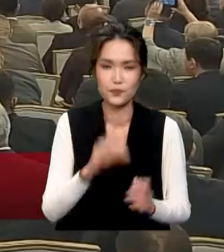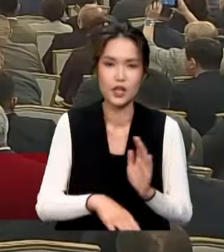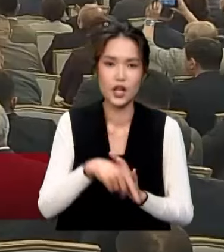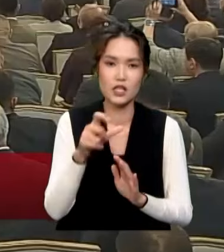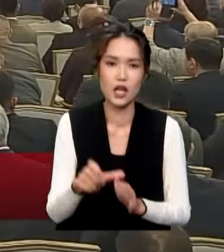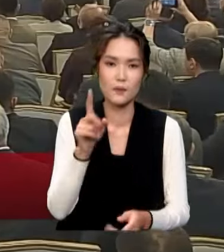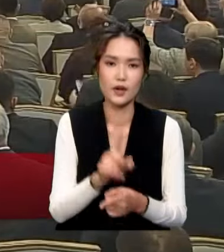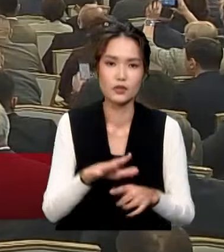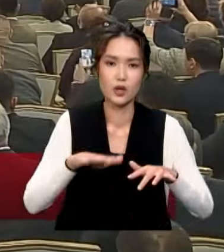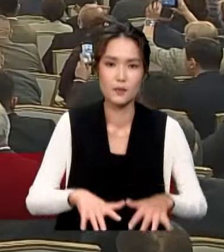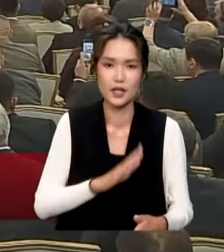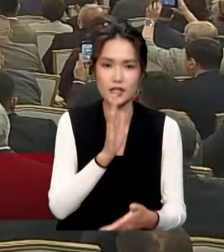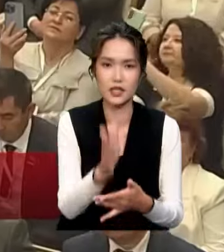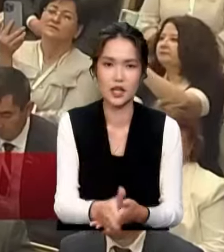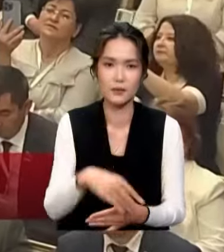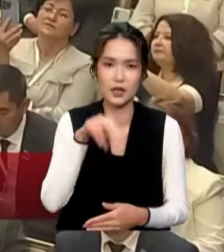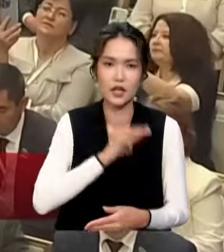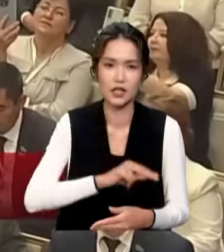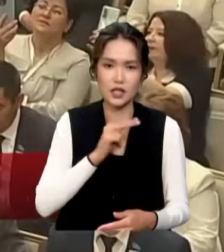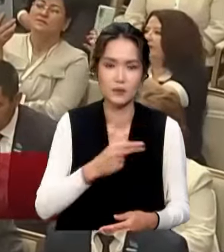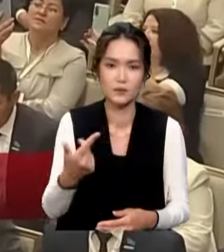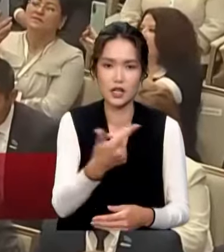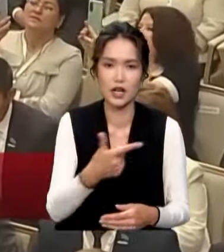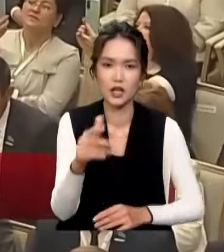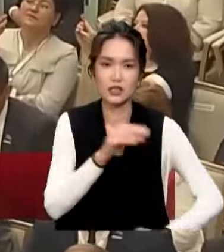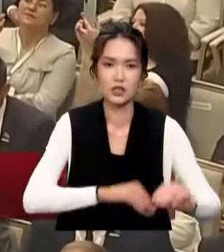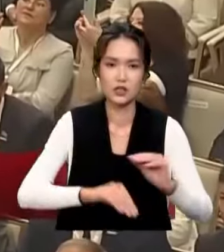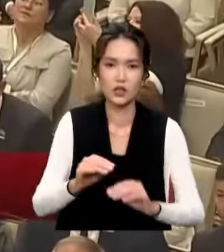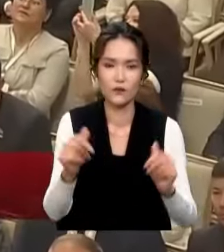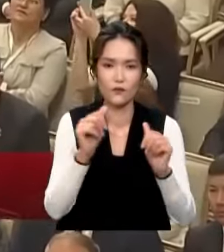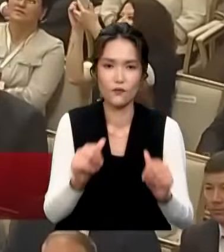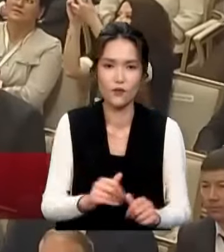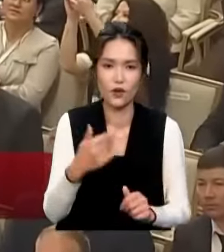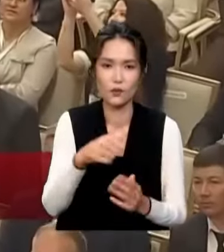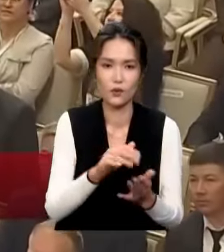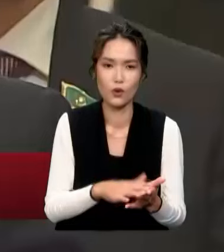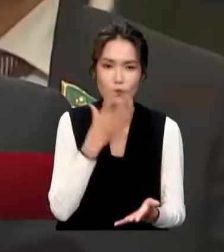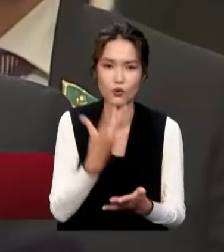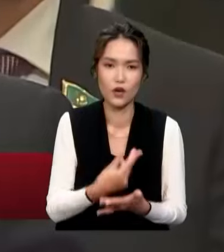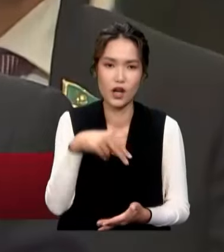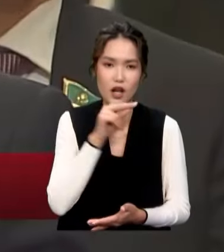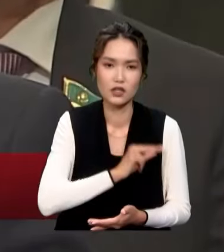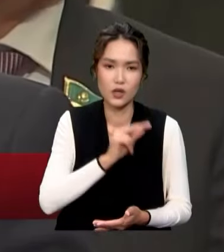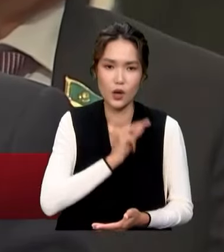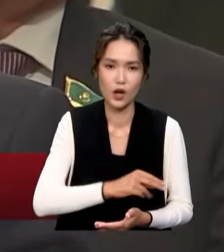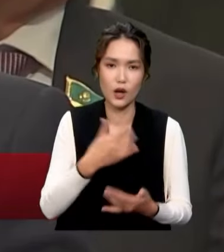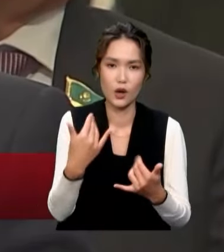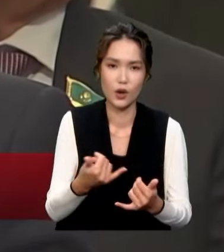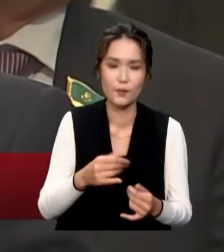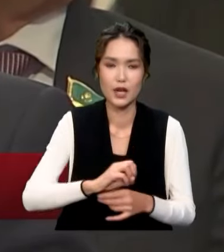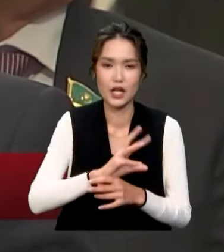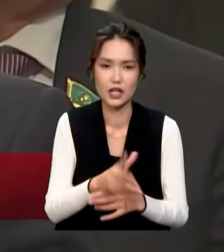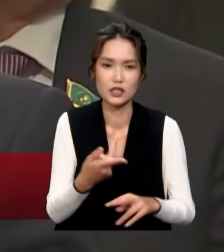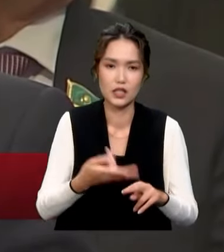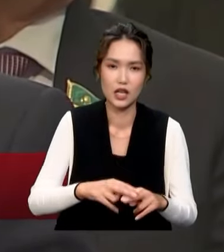должны уметь напрямую взаимодействовать с гражданами и всесторонне информировать общество о своей работе. Приходится констатировать, что в